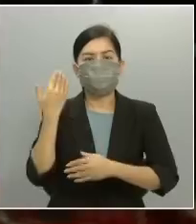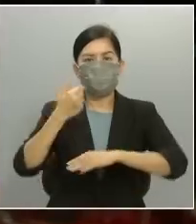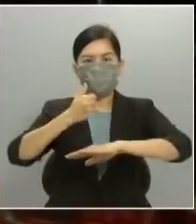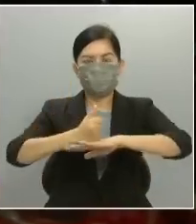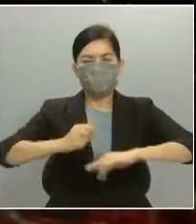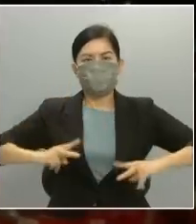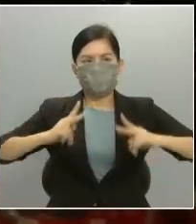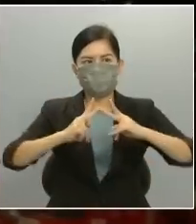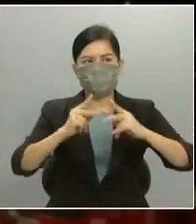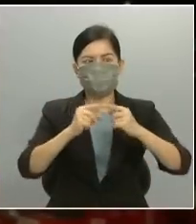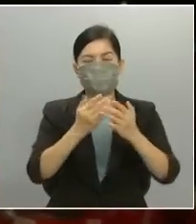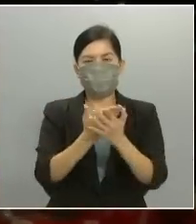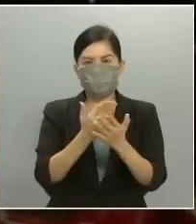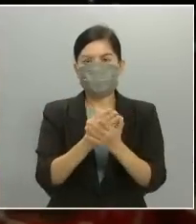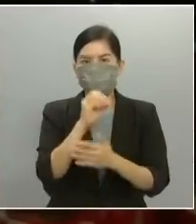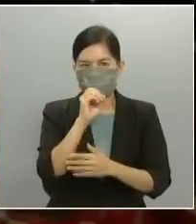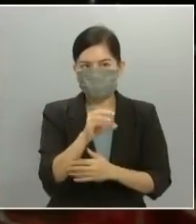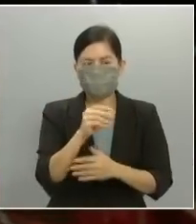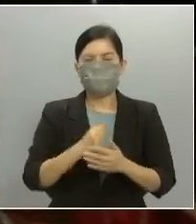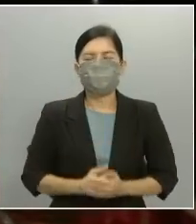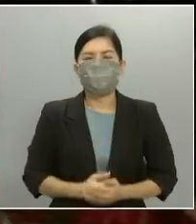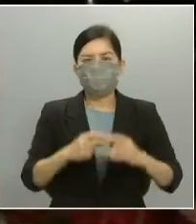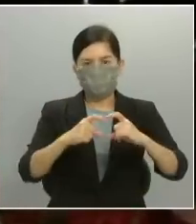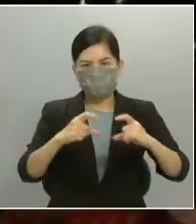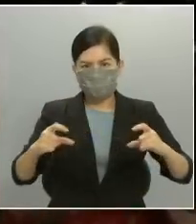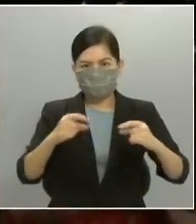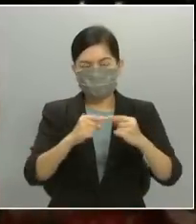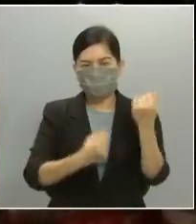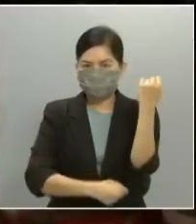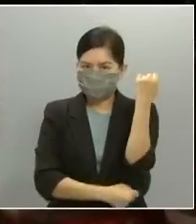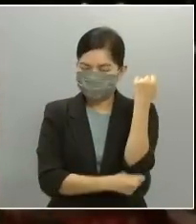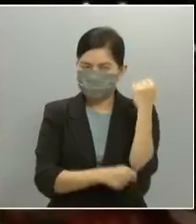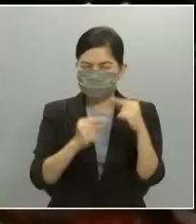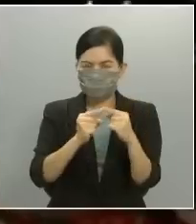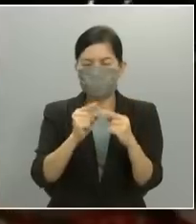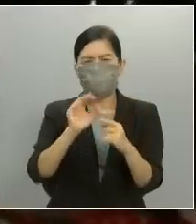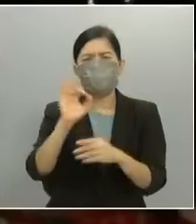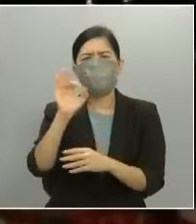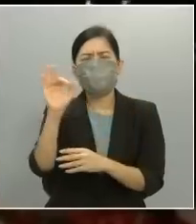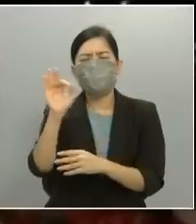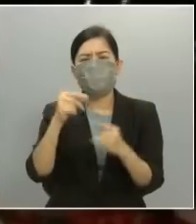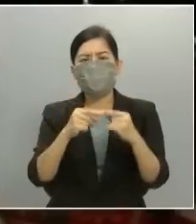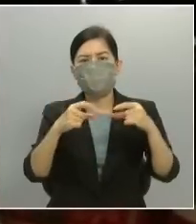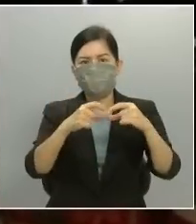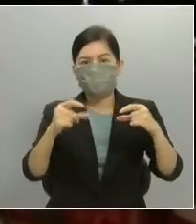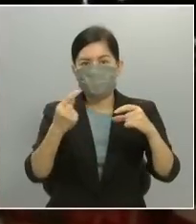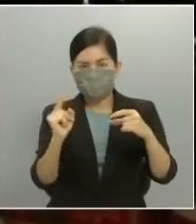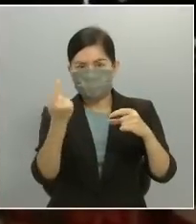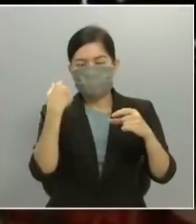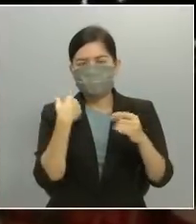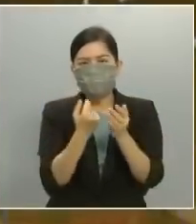มเตวิยาภัยสิทธิ์ท่านบอกว่าบัตรสวัสดิการแห่งรัฐหรือบัตรคนจนรอบใหม่เนี่ยคราวนี้เนี่ยเน้นช่วยเป็นครอบครัวนะ